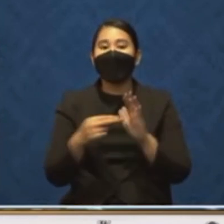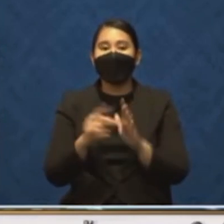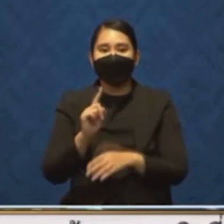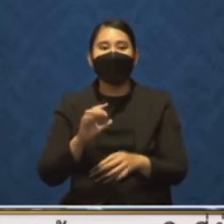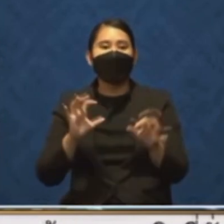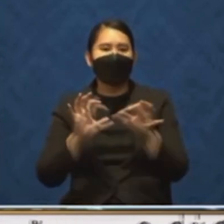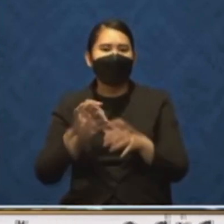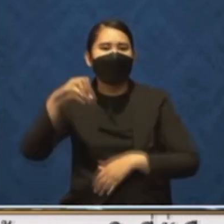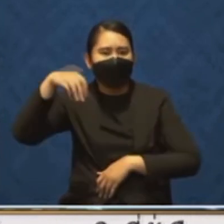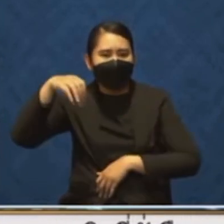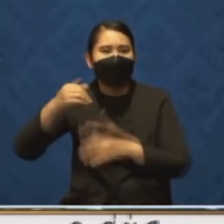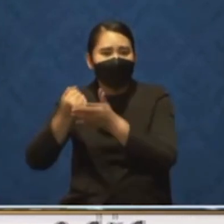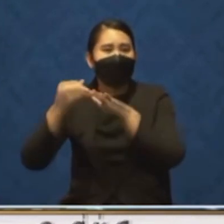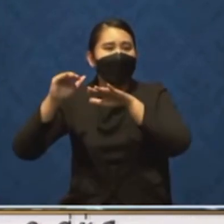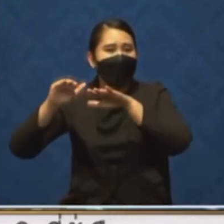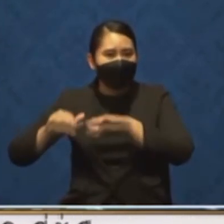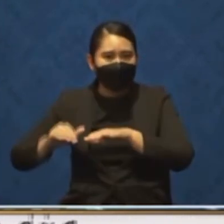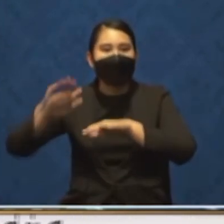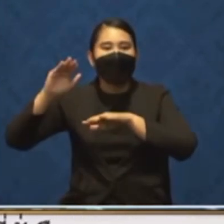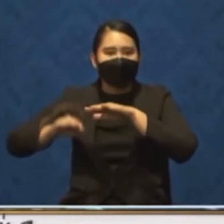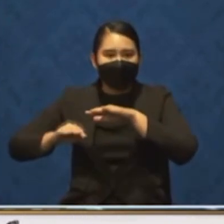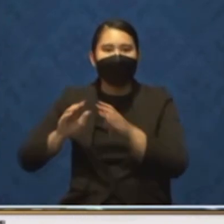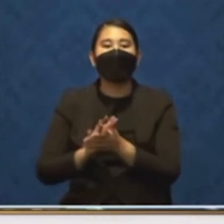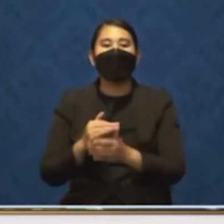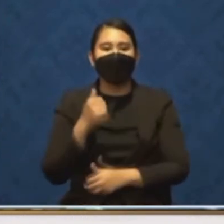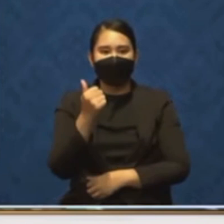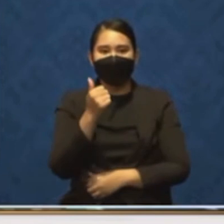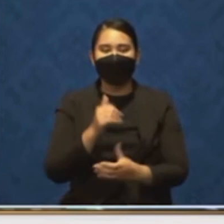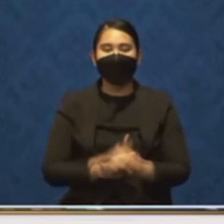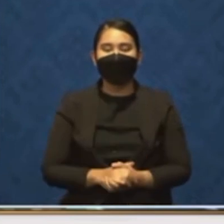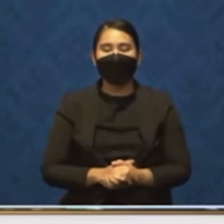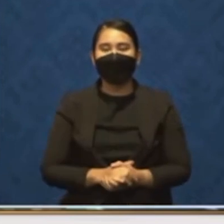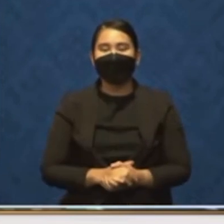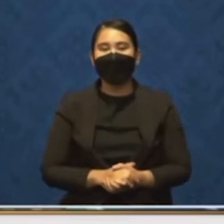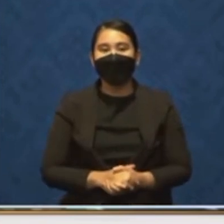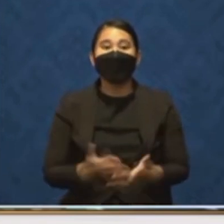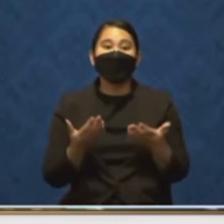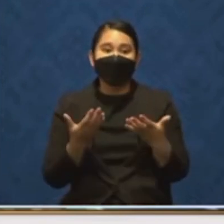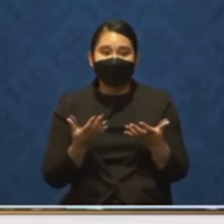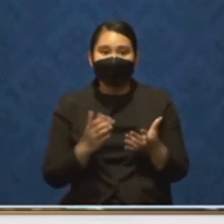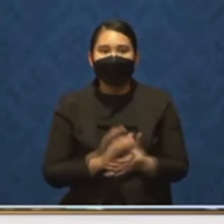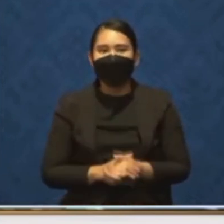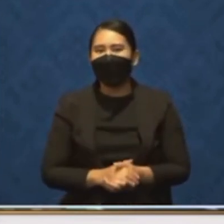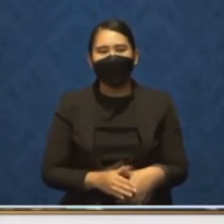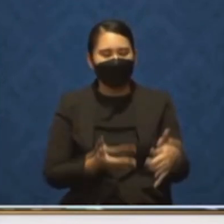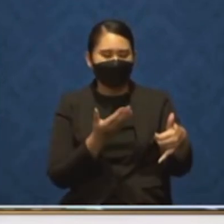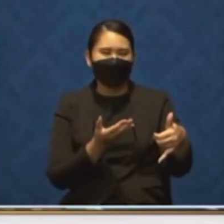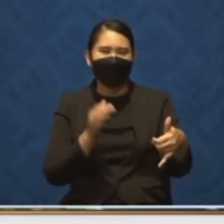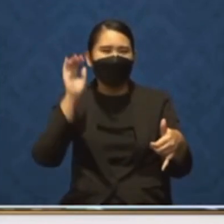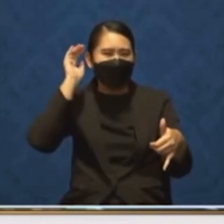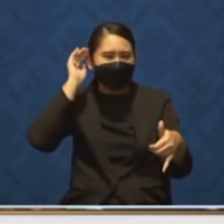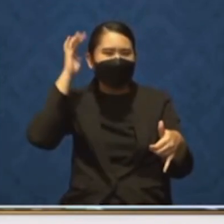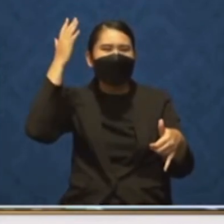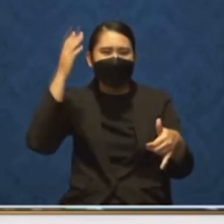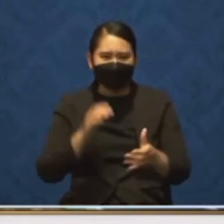สามารถที่จะทำให้ค่าไฟของพี่น้องประชาชนถูกลงได้อันนี้คือไว้วางใจไม่ได้กับการบริหาร